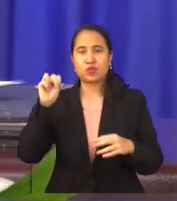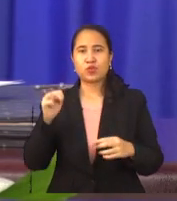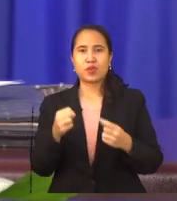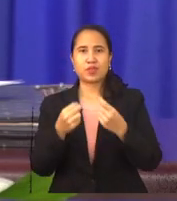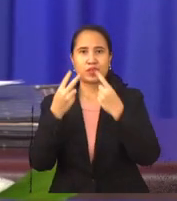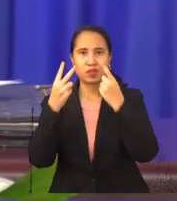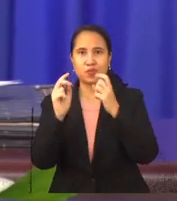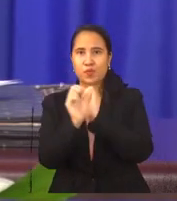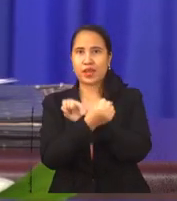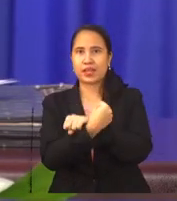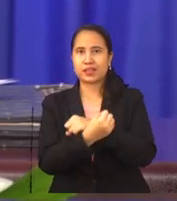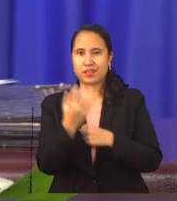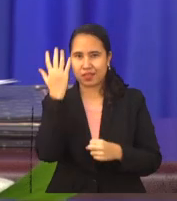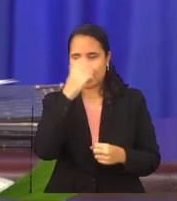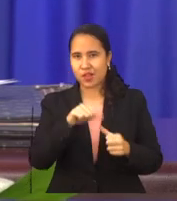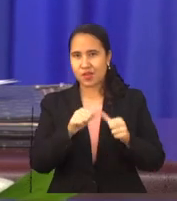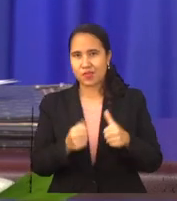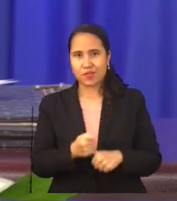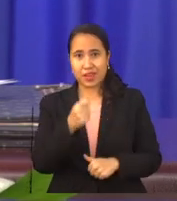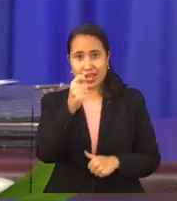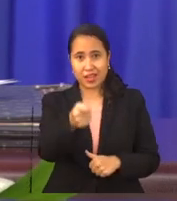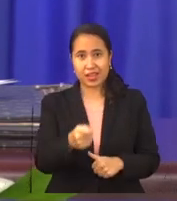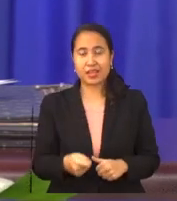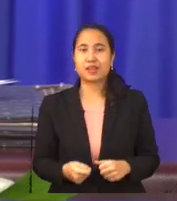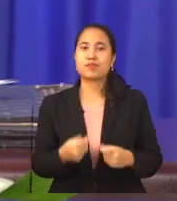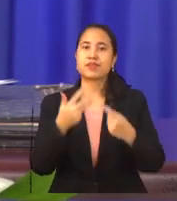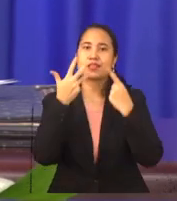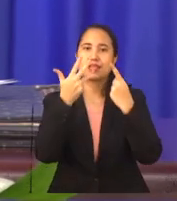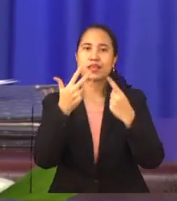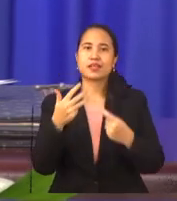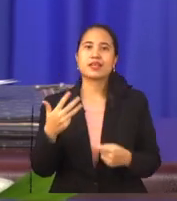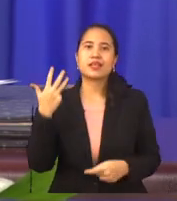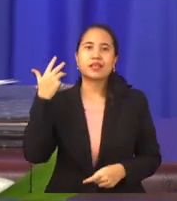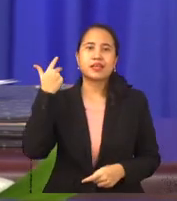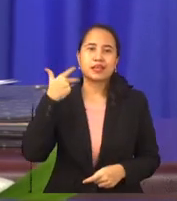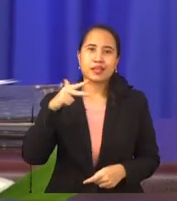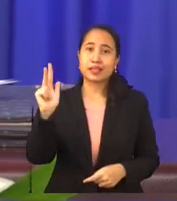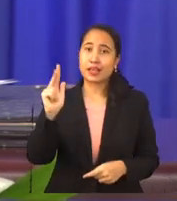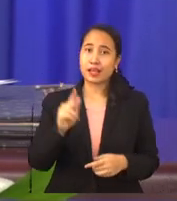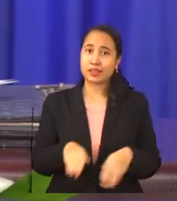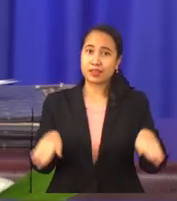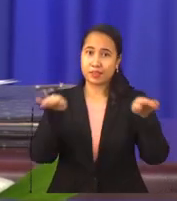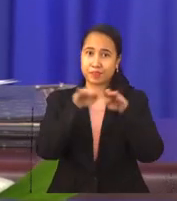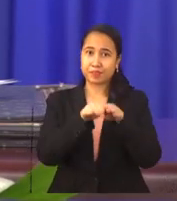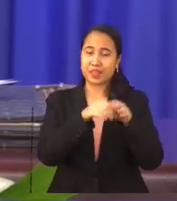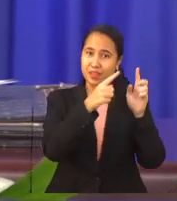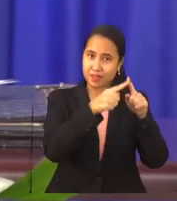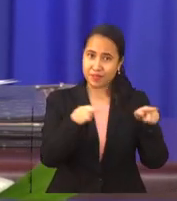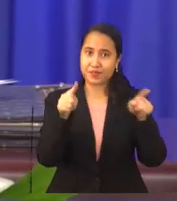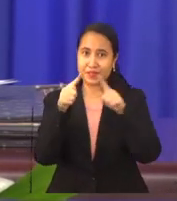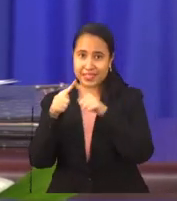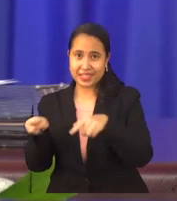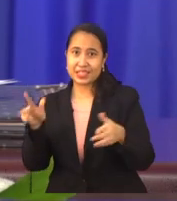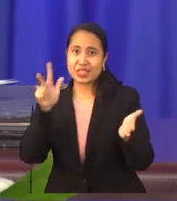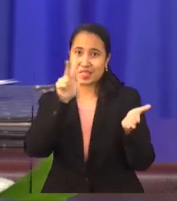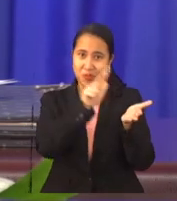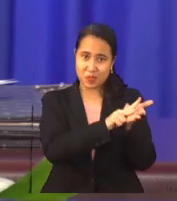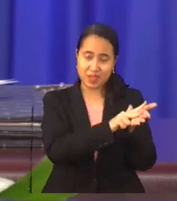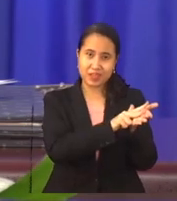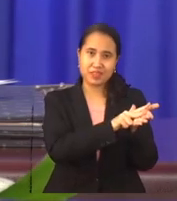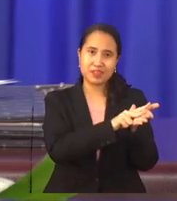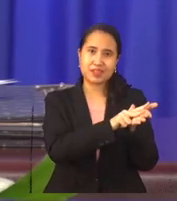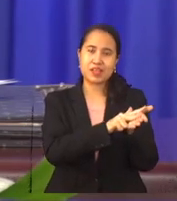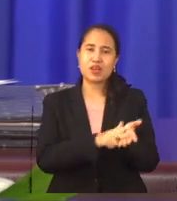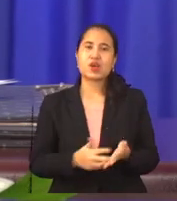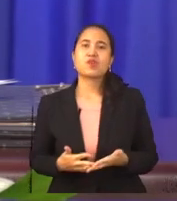houdende wijziging van de Amnestiewet van 1989, verenigbaar met de artikelen 1, 8 en 25 van